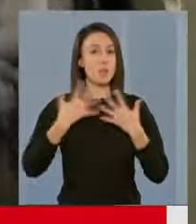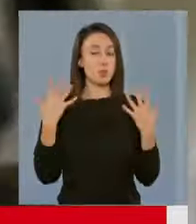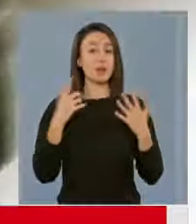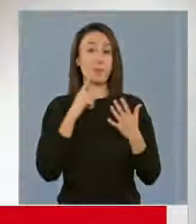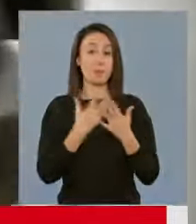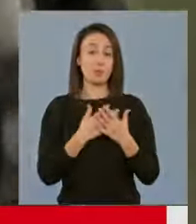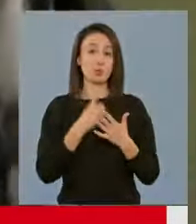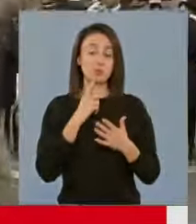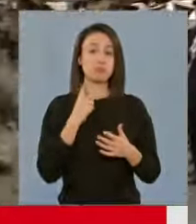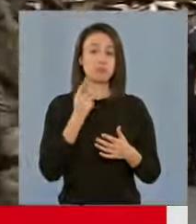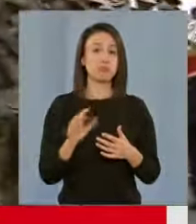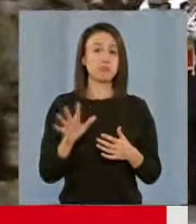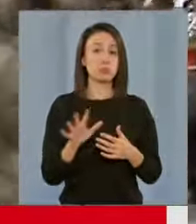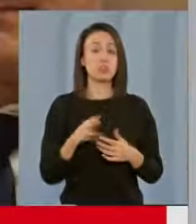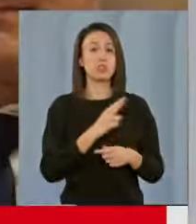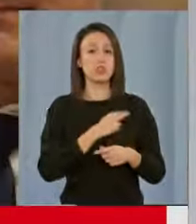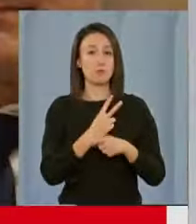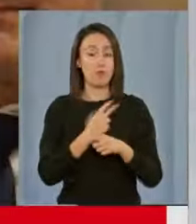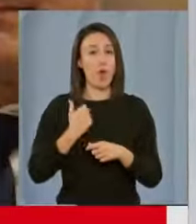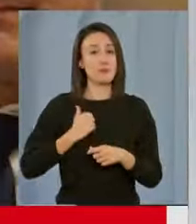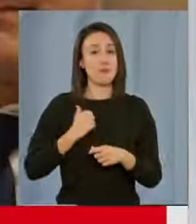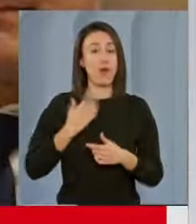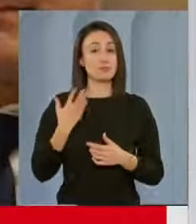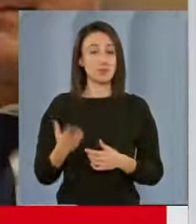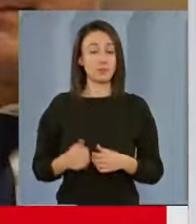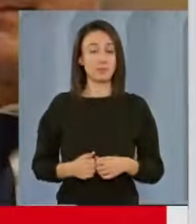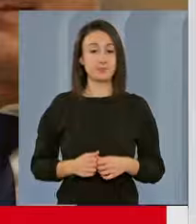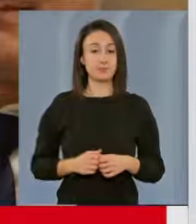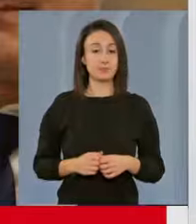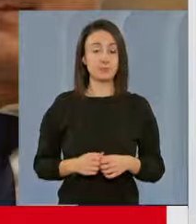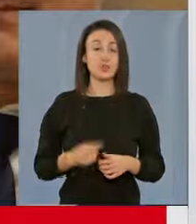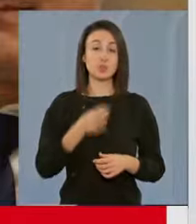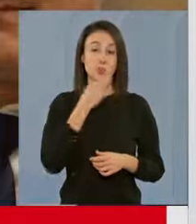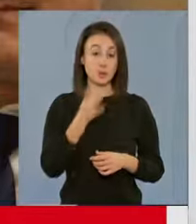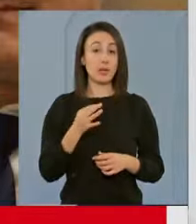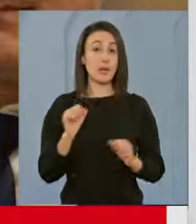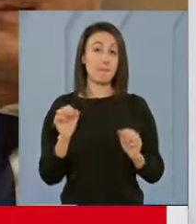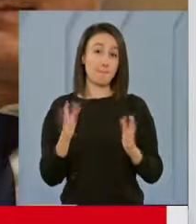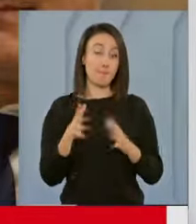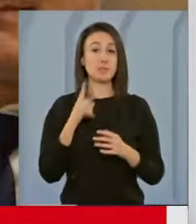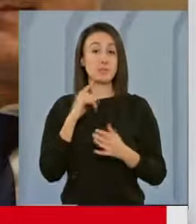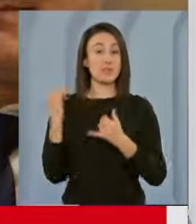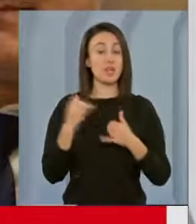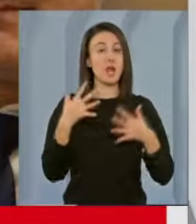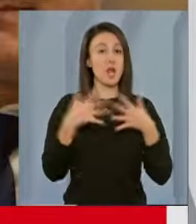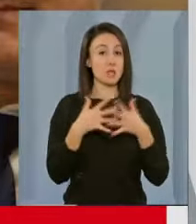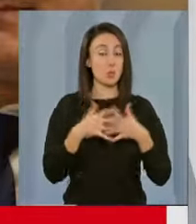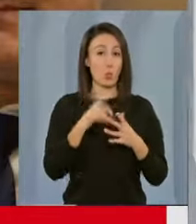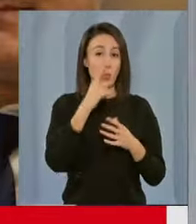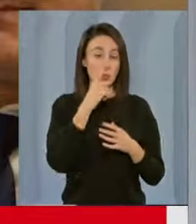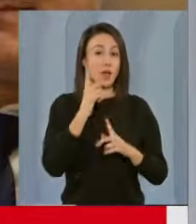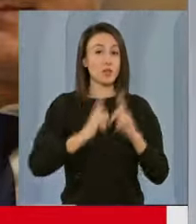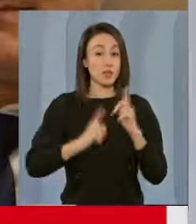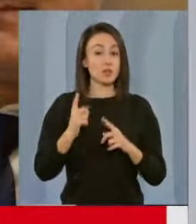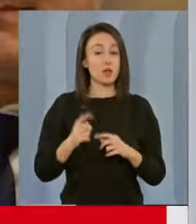pentru ieșirea publică a șefului armatei. Spui că este iminent un război cu Rusia,